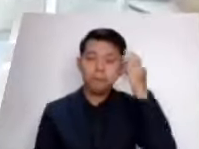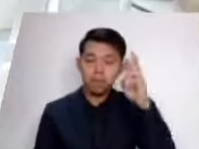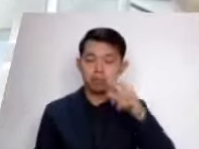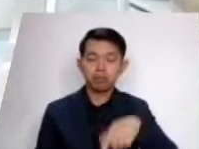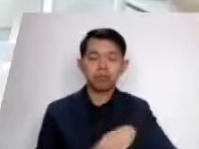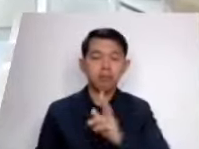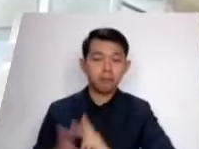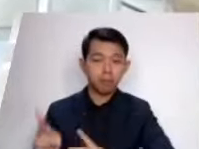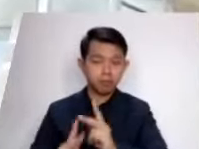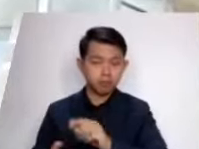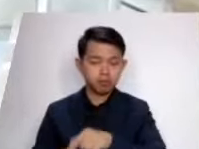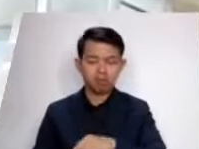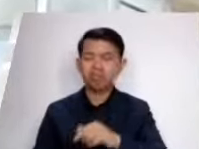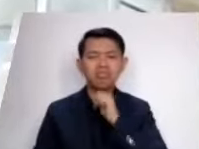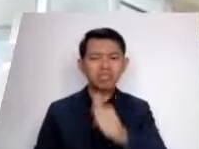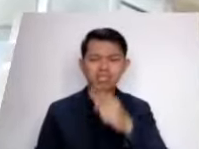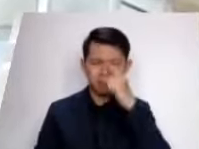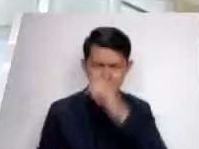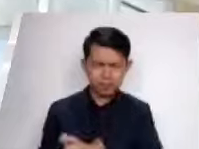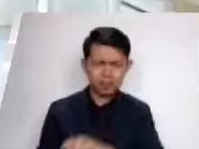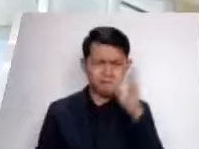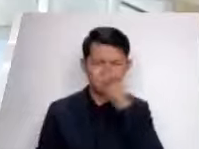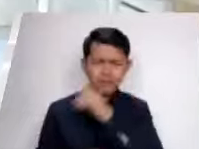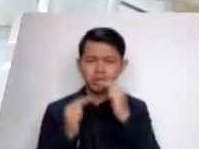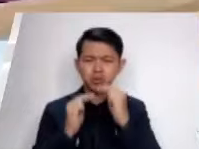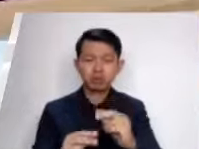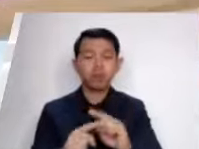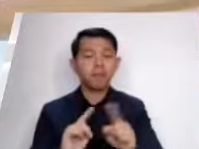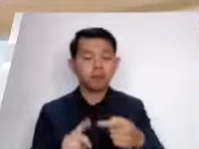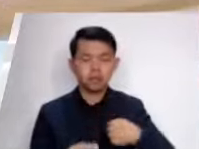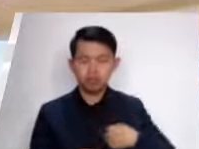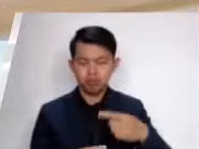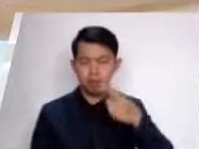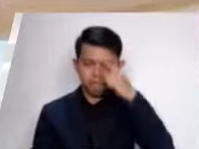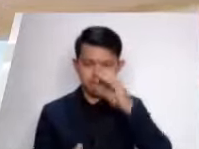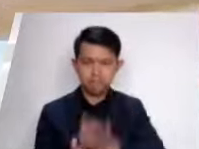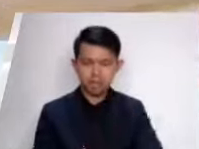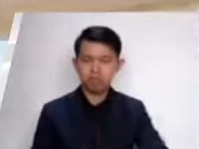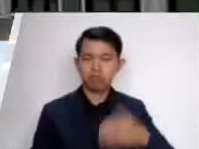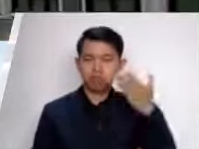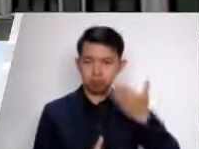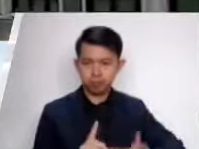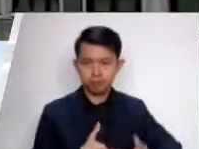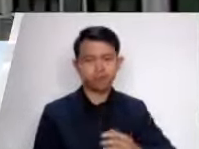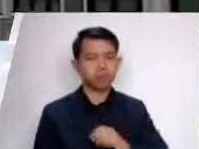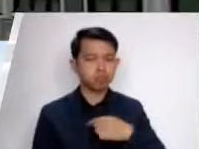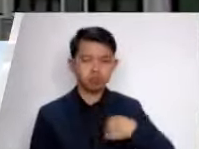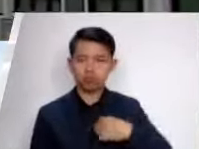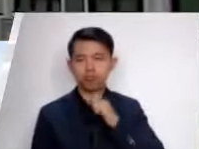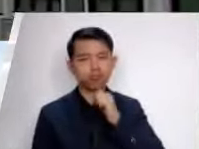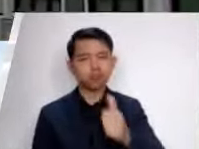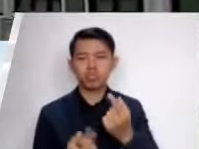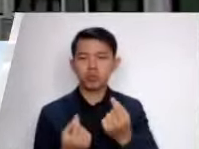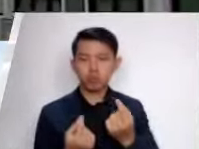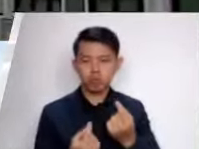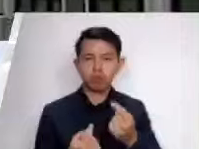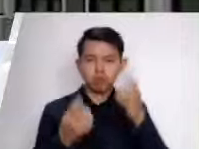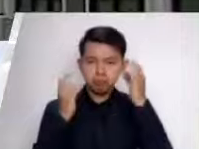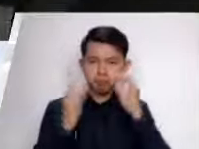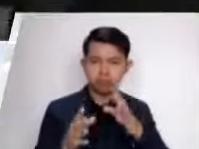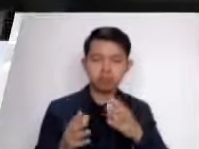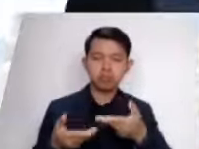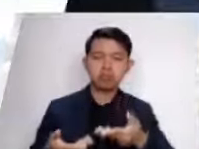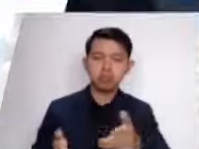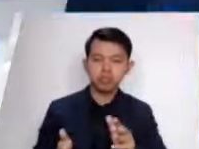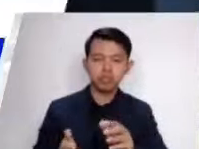Sana raw magtiwala pa rin sila sa kanyang liderato. Hindi raw siya gagawa ng ikapapahamak ng kanilang bayan.